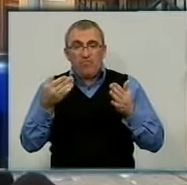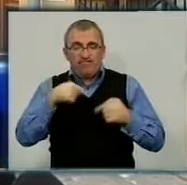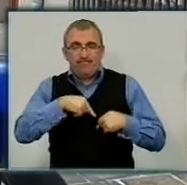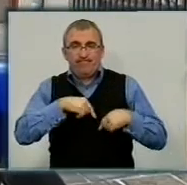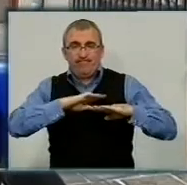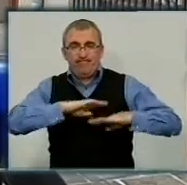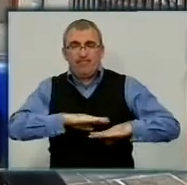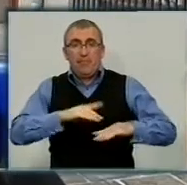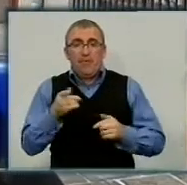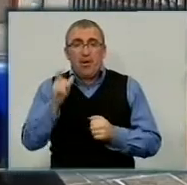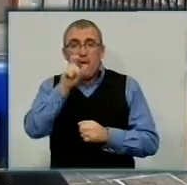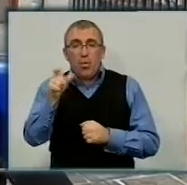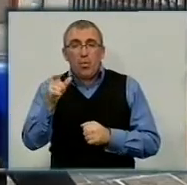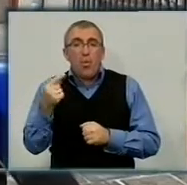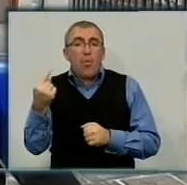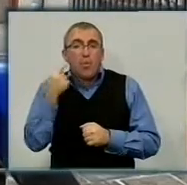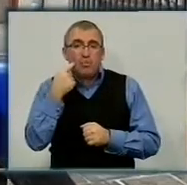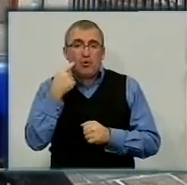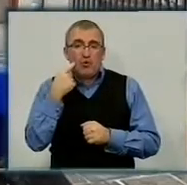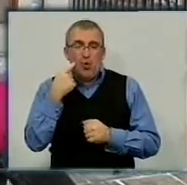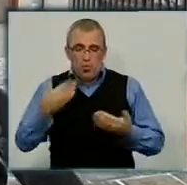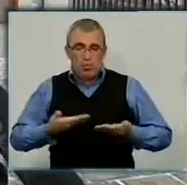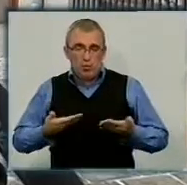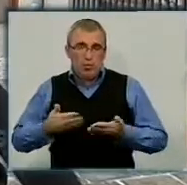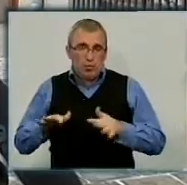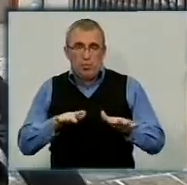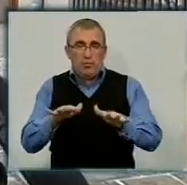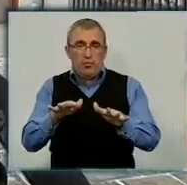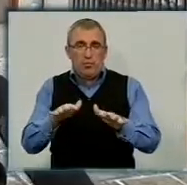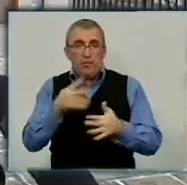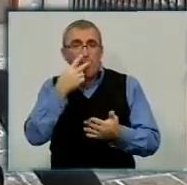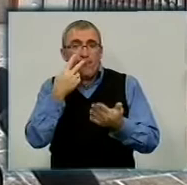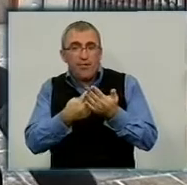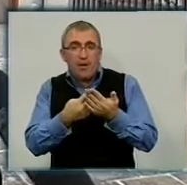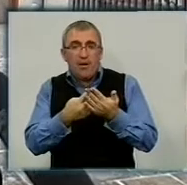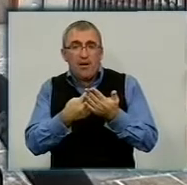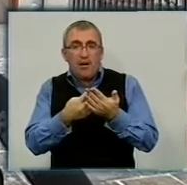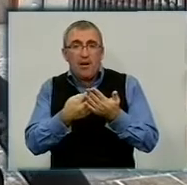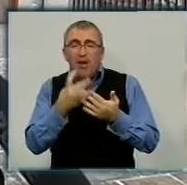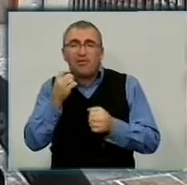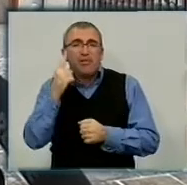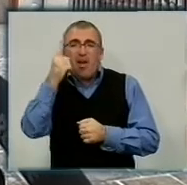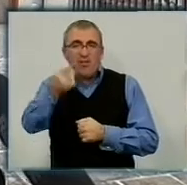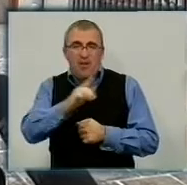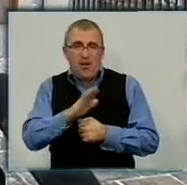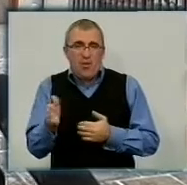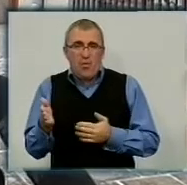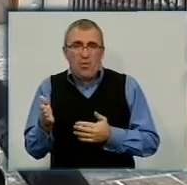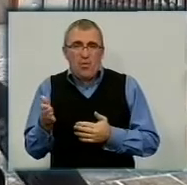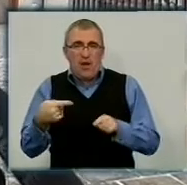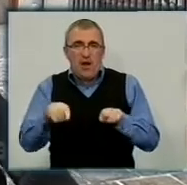большой это люди как обиженые судьбой я у них видение совершенно недалёкое и я даже не знаю